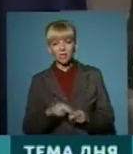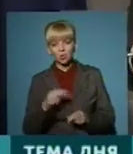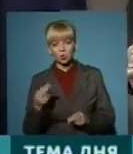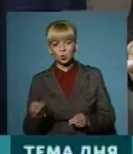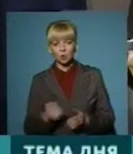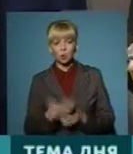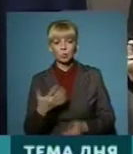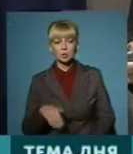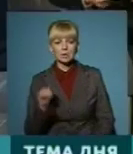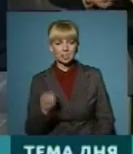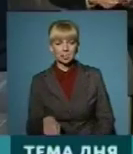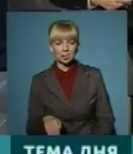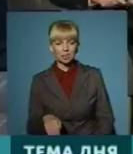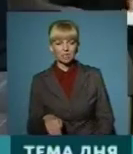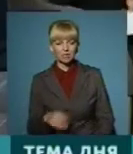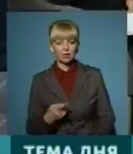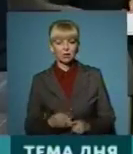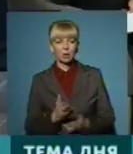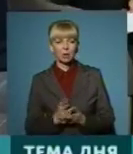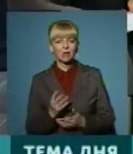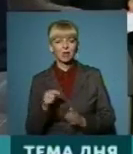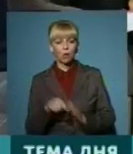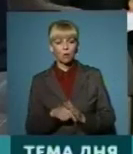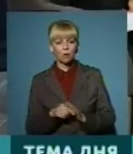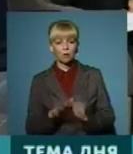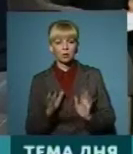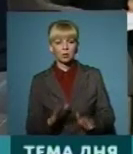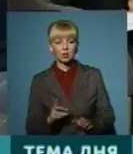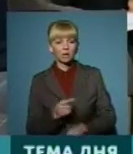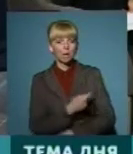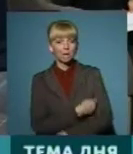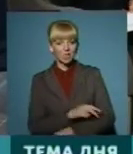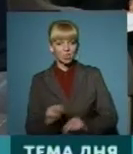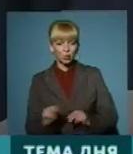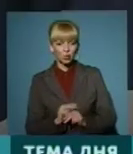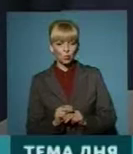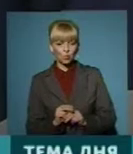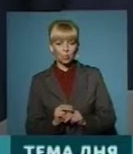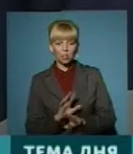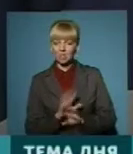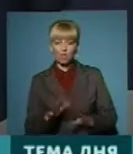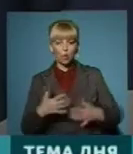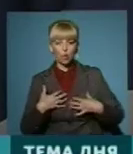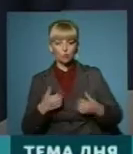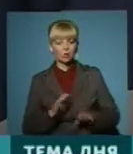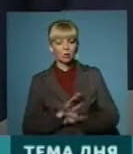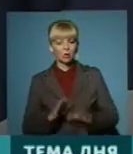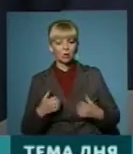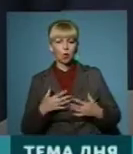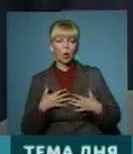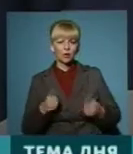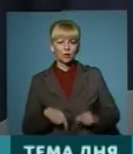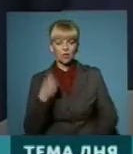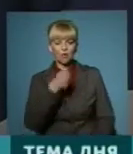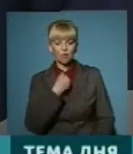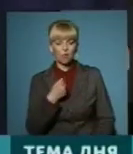До 50 тысяч. То есть это имеется на увазе лишь медичное лекувание, так, медичное не оздоровление? Не оздоровление. Оздоровление в этом